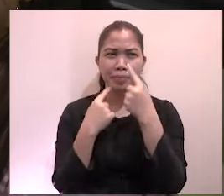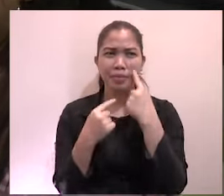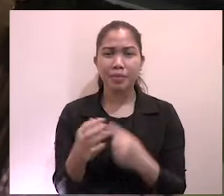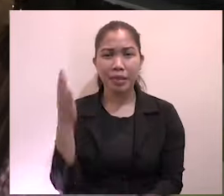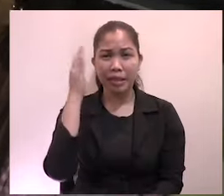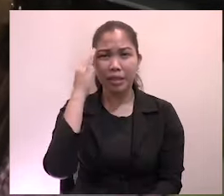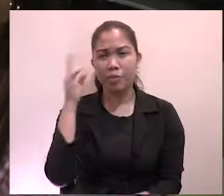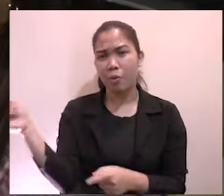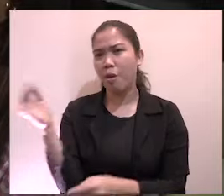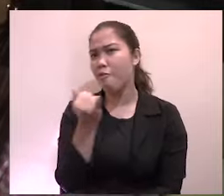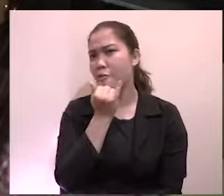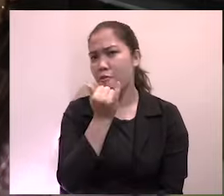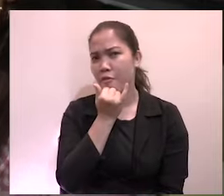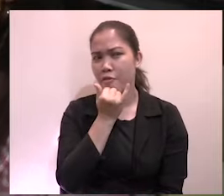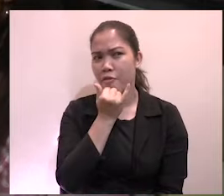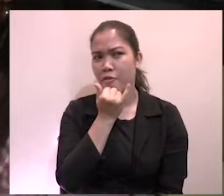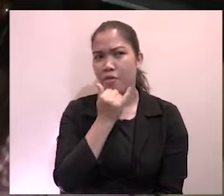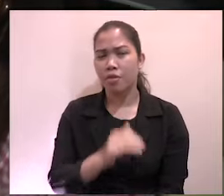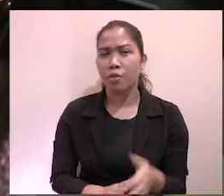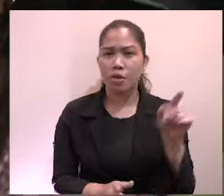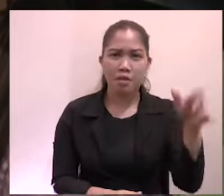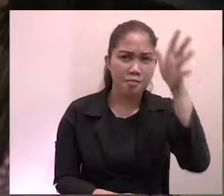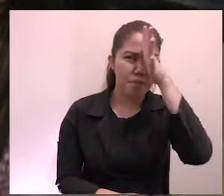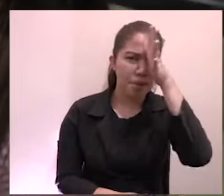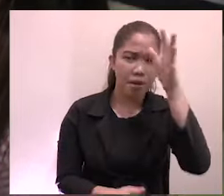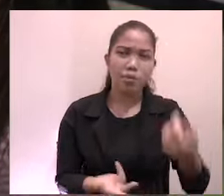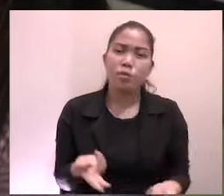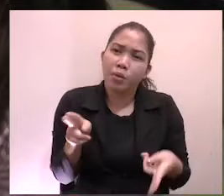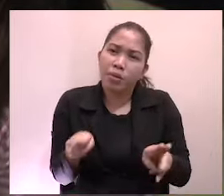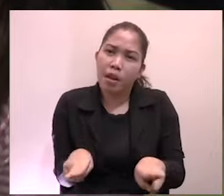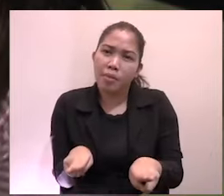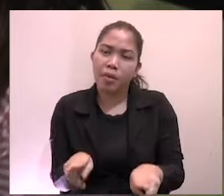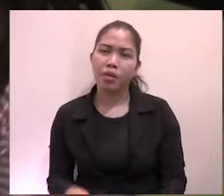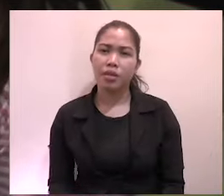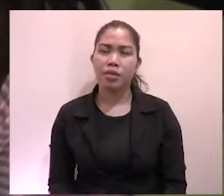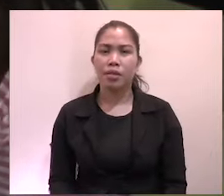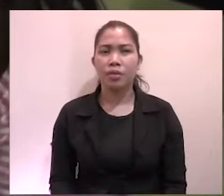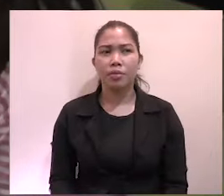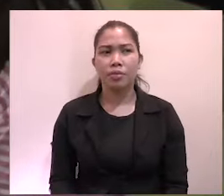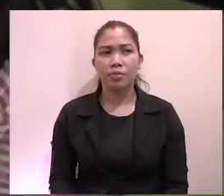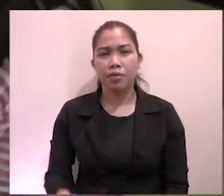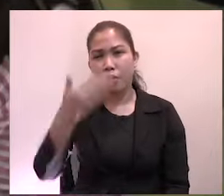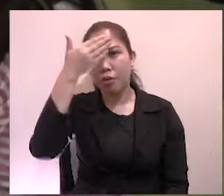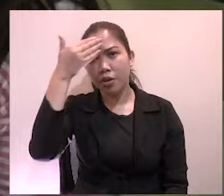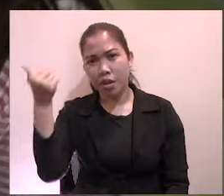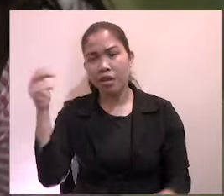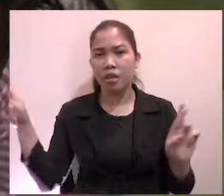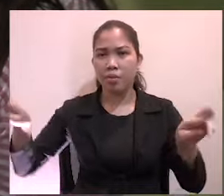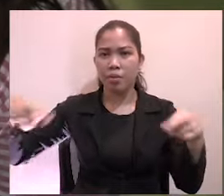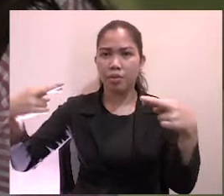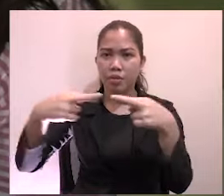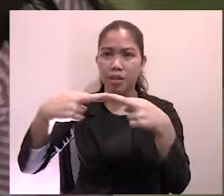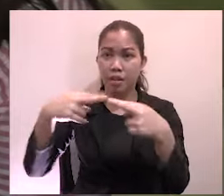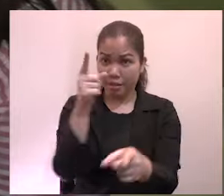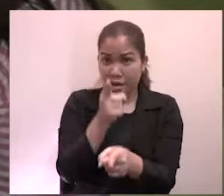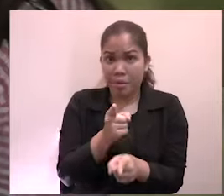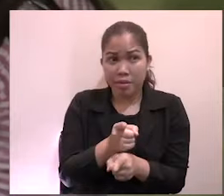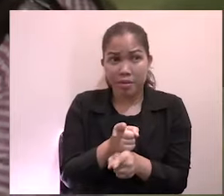niya may kasalanan ka rin at may kasalanan si papa. So ang gusto niya mangyari, kalimutan niya yung pass, magbalikan na lang kayo. Tama ba